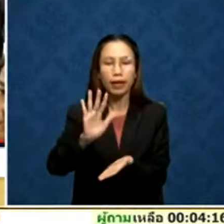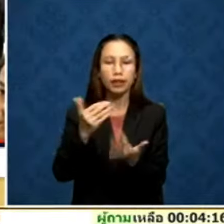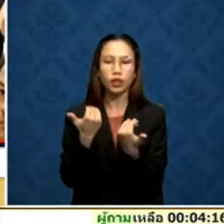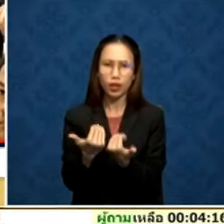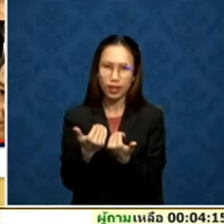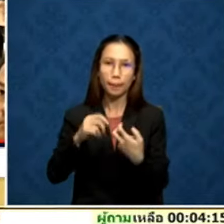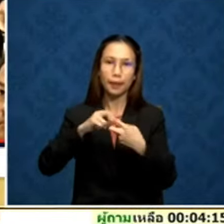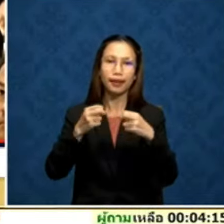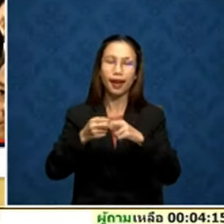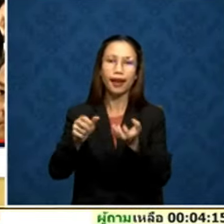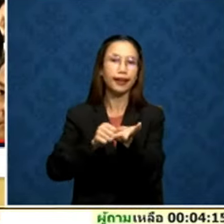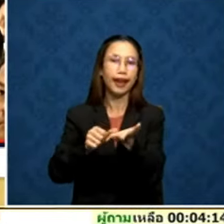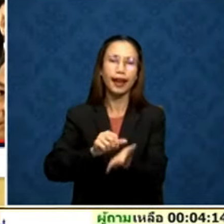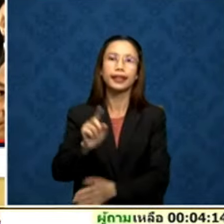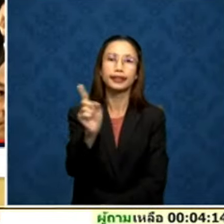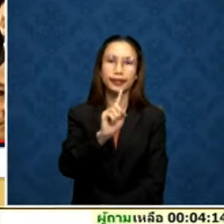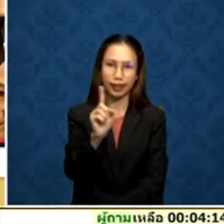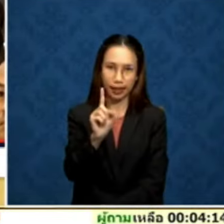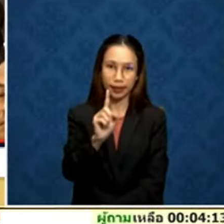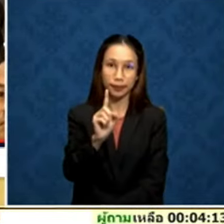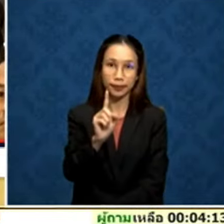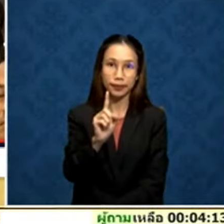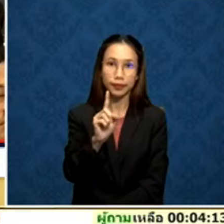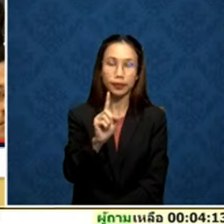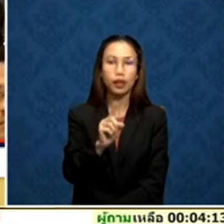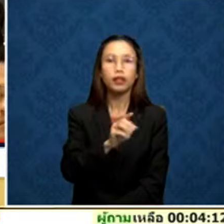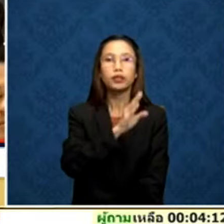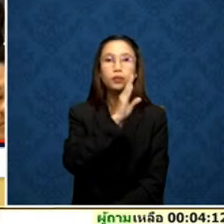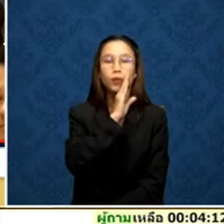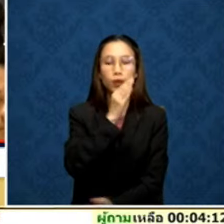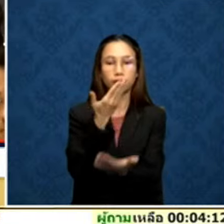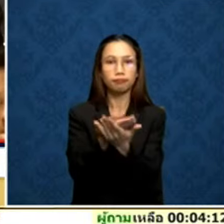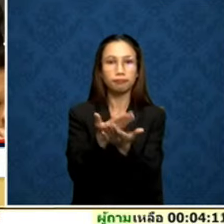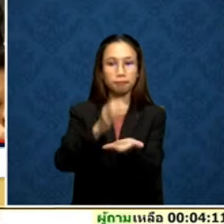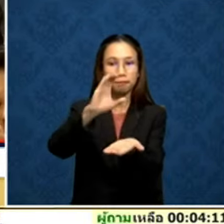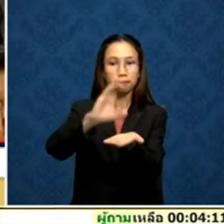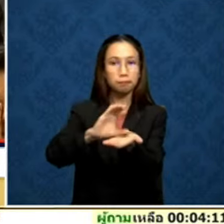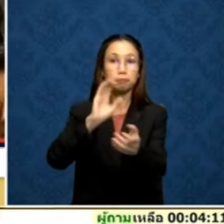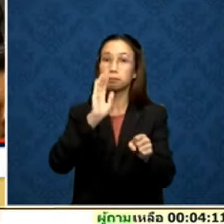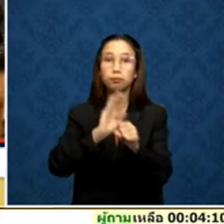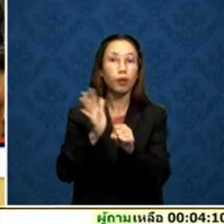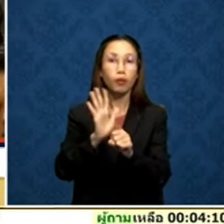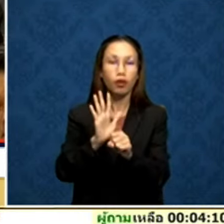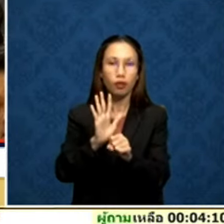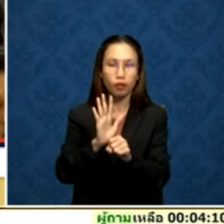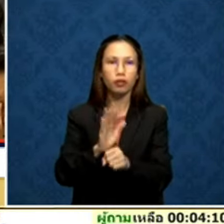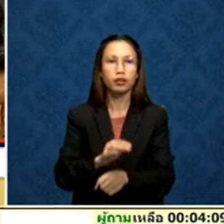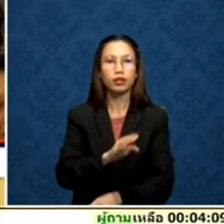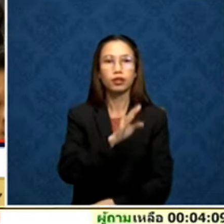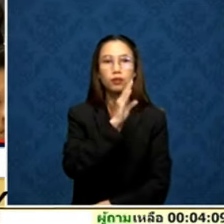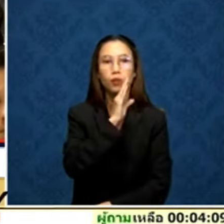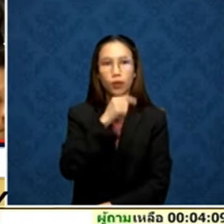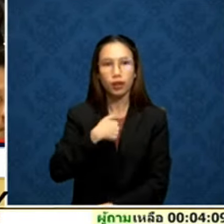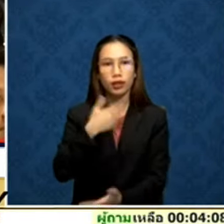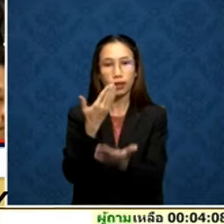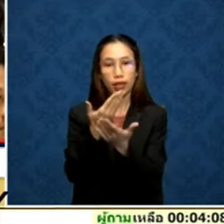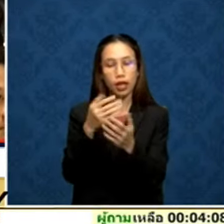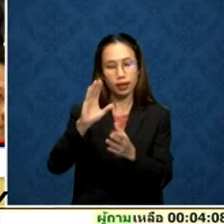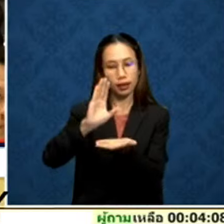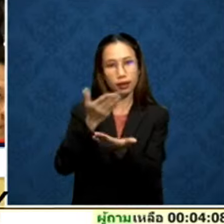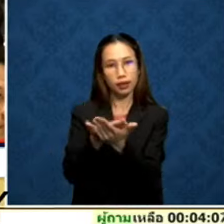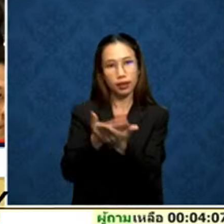น้าได้อย่างไรคะท่านประธานถ้างบมันไม่พอหรือว่าอย่างไรนะคะที่จะไปเอาไปใช้ในการที่